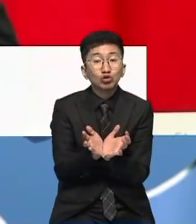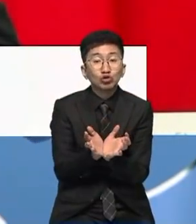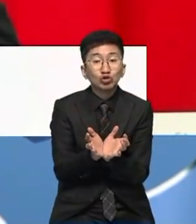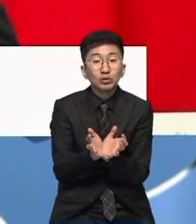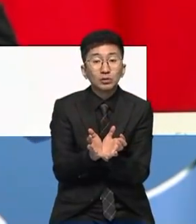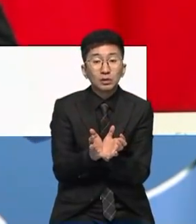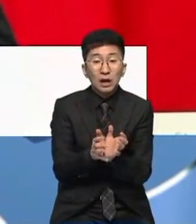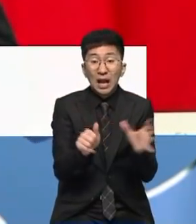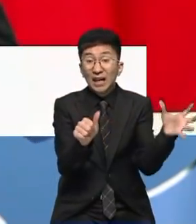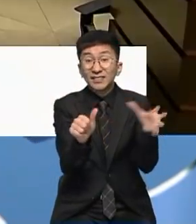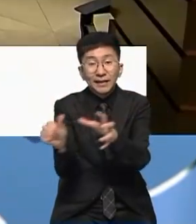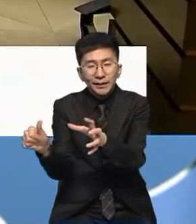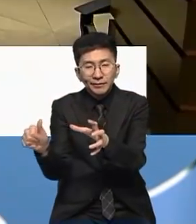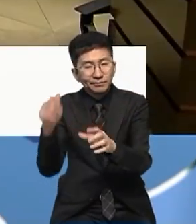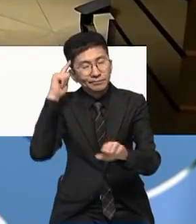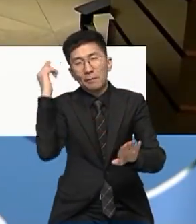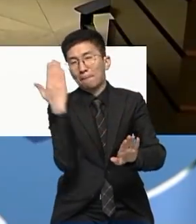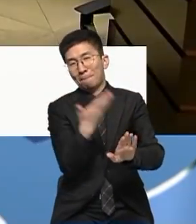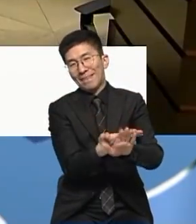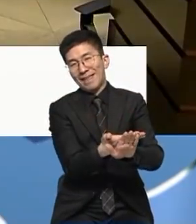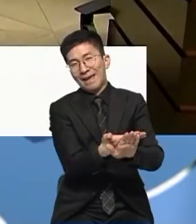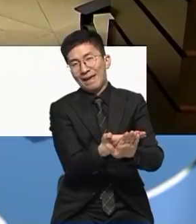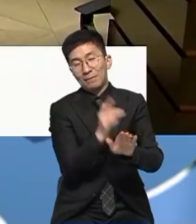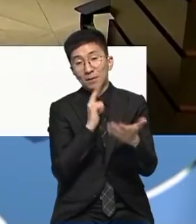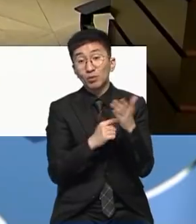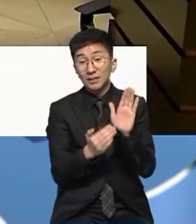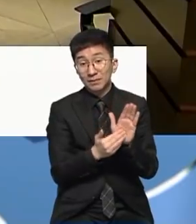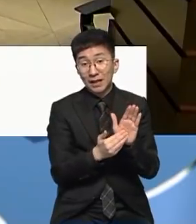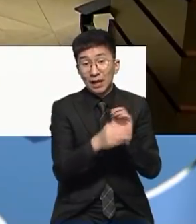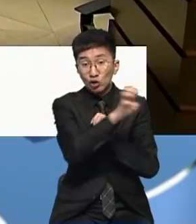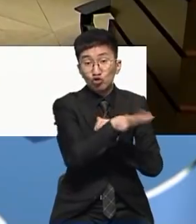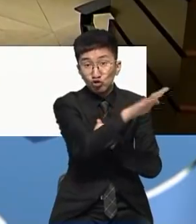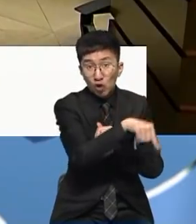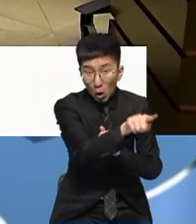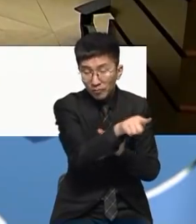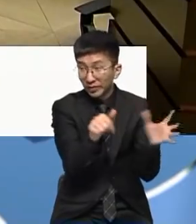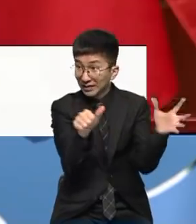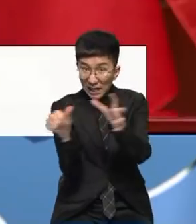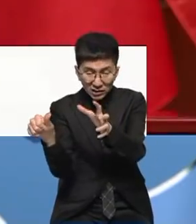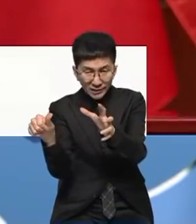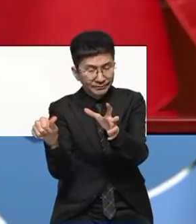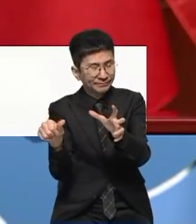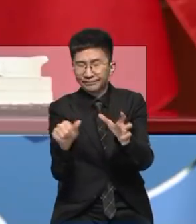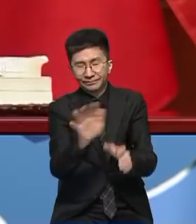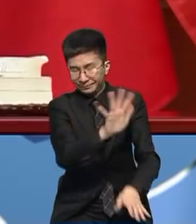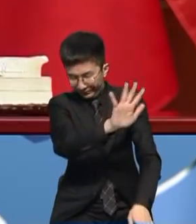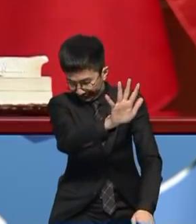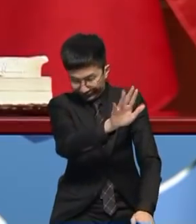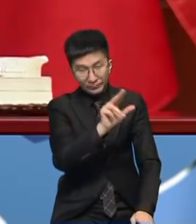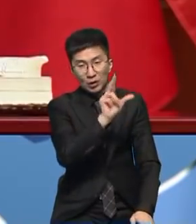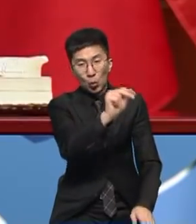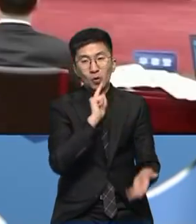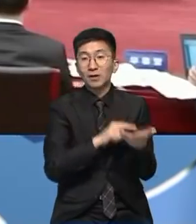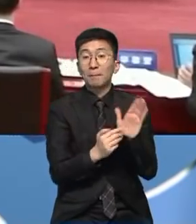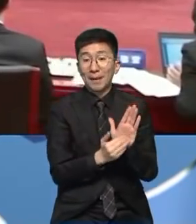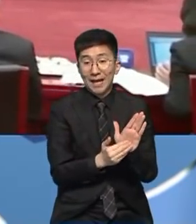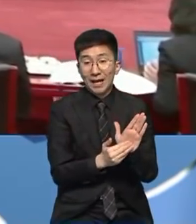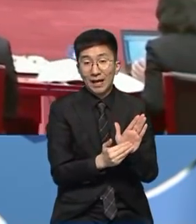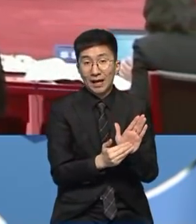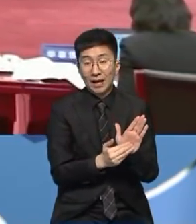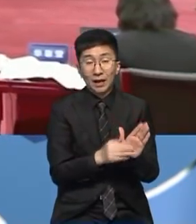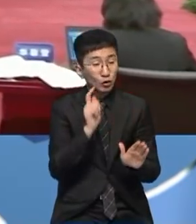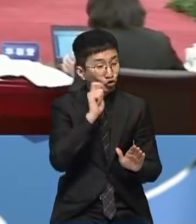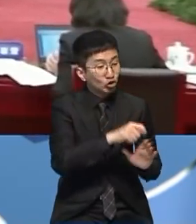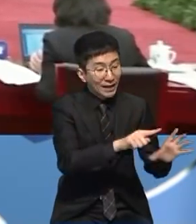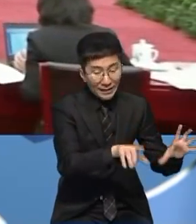입장을 단호하게 밝혔어요. 러시아에 대한 서방 제재에 대해서 비판적인 입장을 분명히 한 거거든요. 그러니까